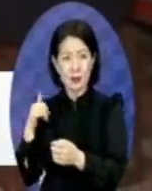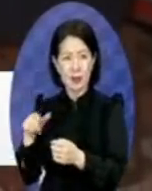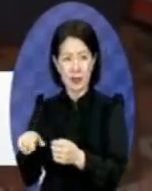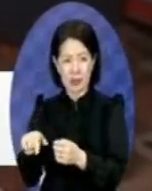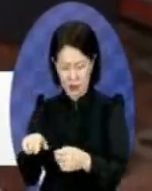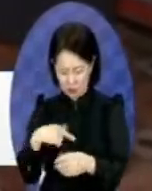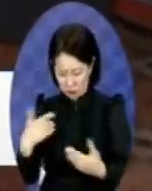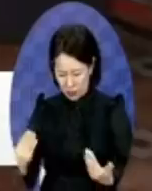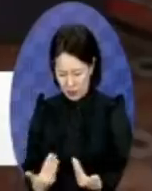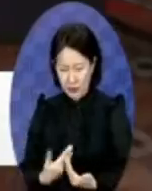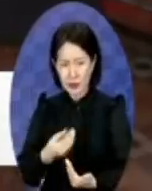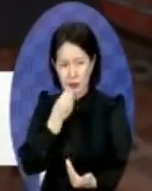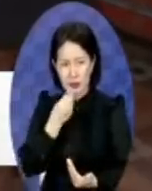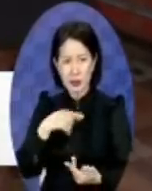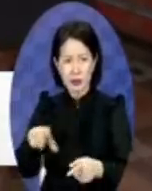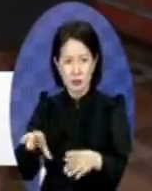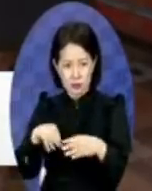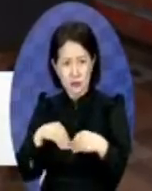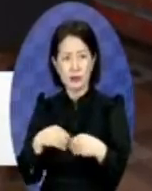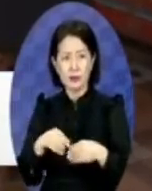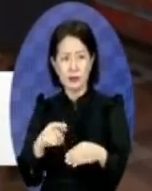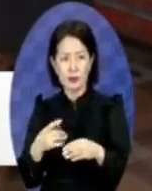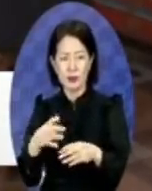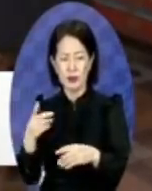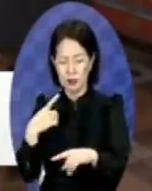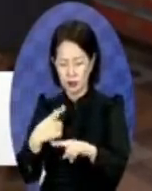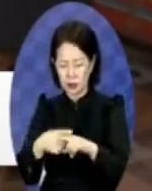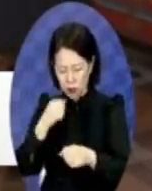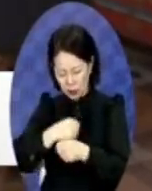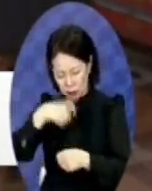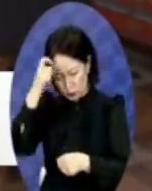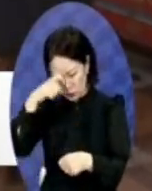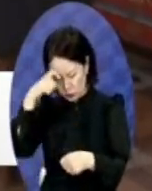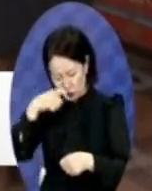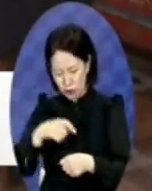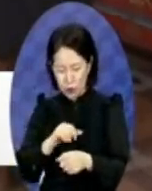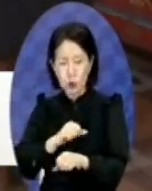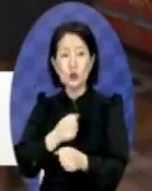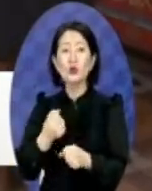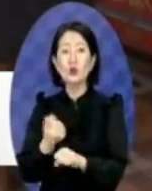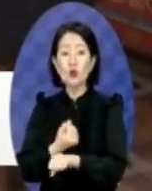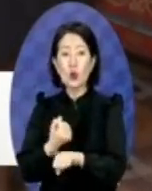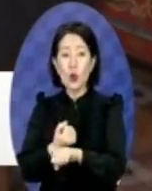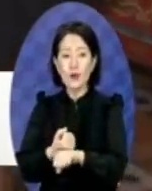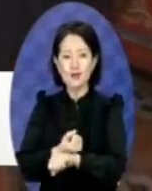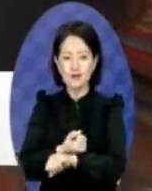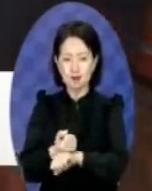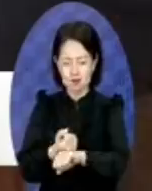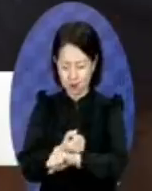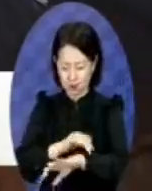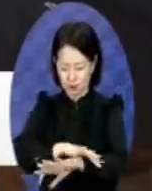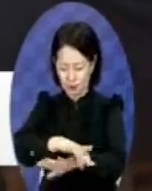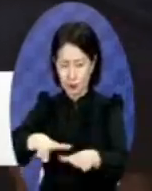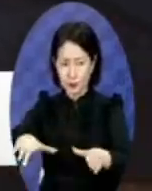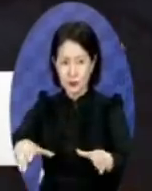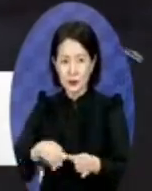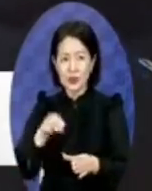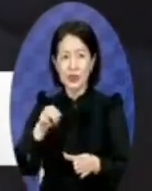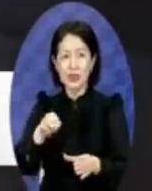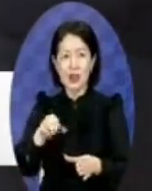одоо энэгээр л амьддаг бас энэний чинь нэг их хөдөлмөрлөж энэ чулуун дээр мэрийн тариаг гурлыг одоо